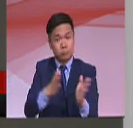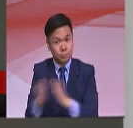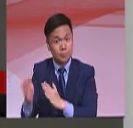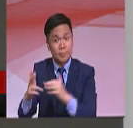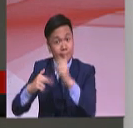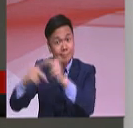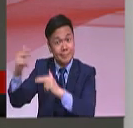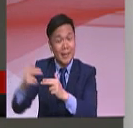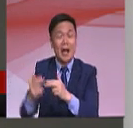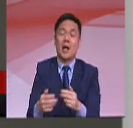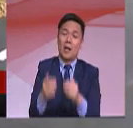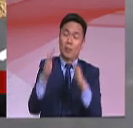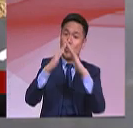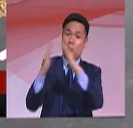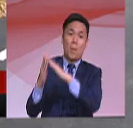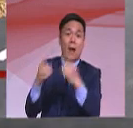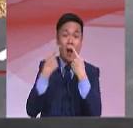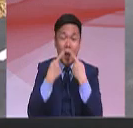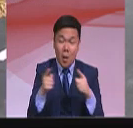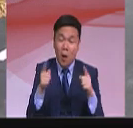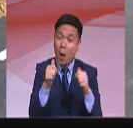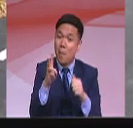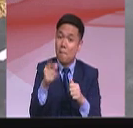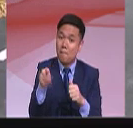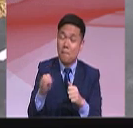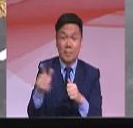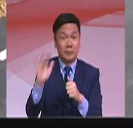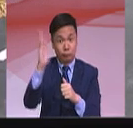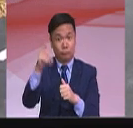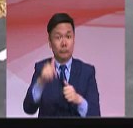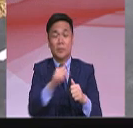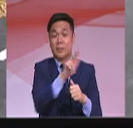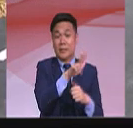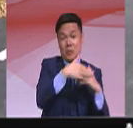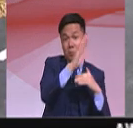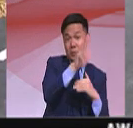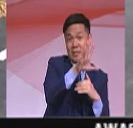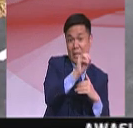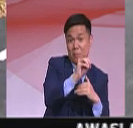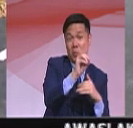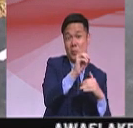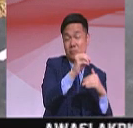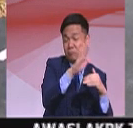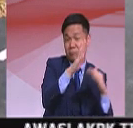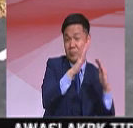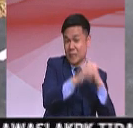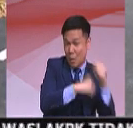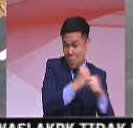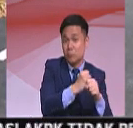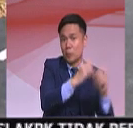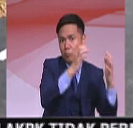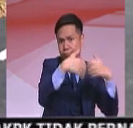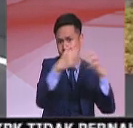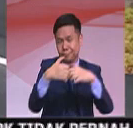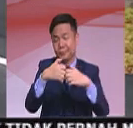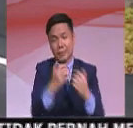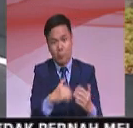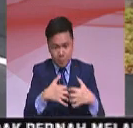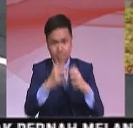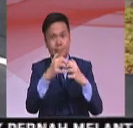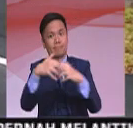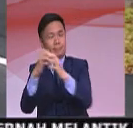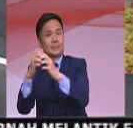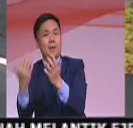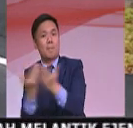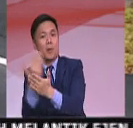itu, perumahan awam berusia 30 tahun akan dirobohkan dan dibina semula. Ini membolehkan rakyat,